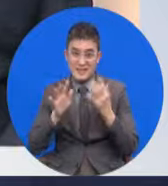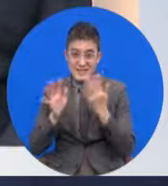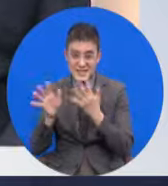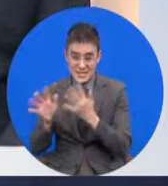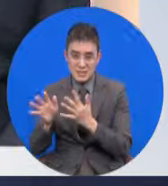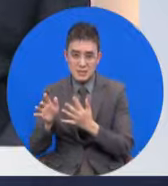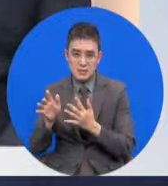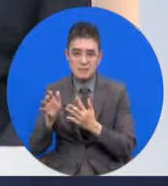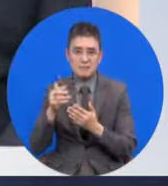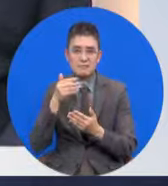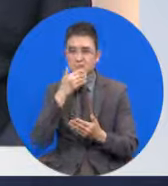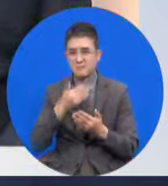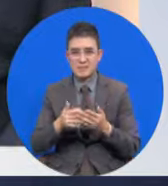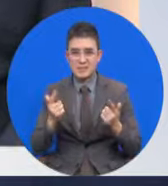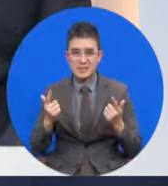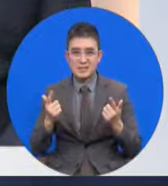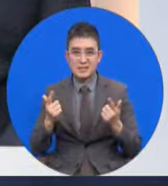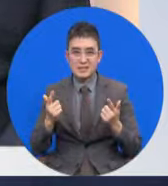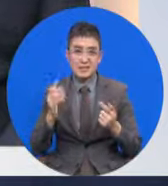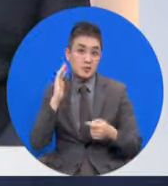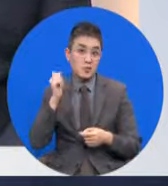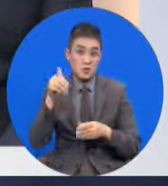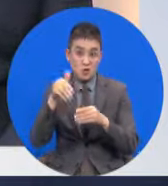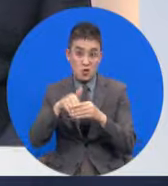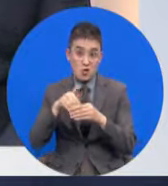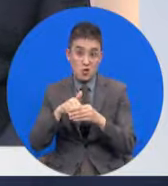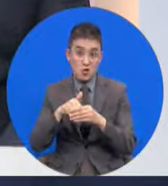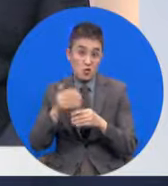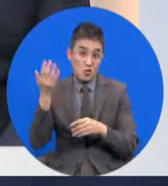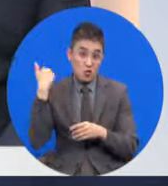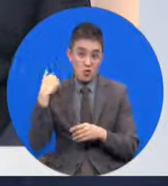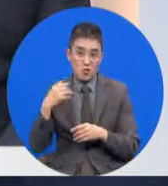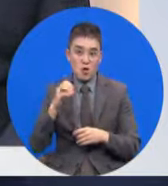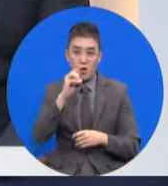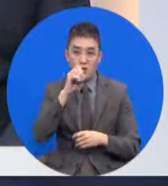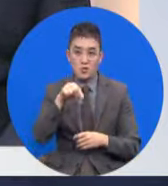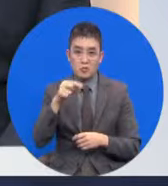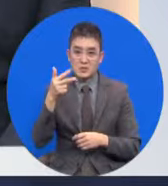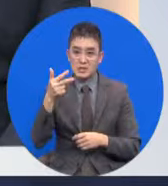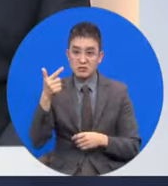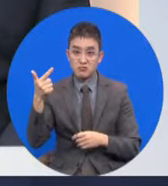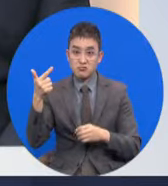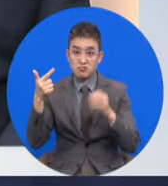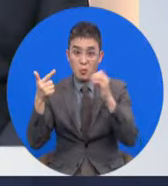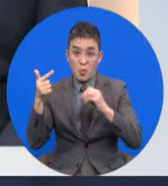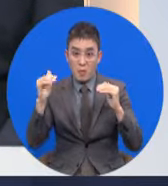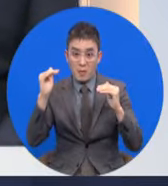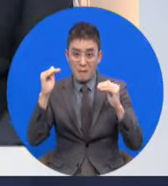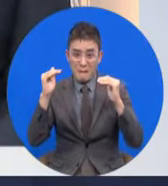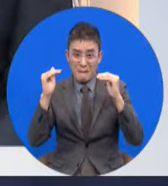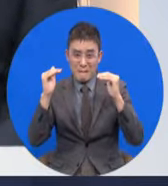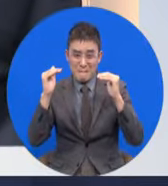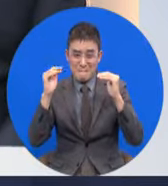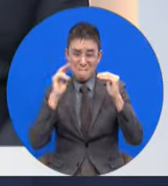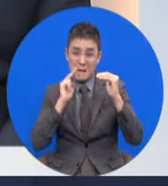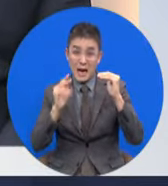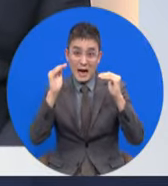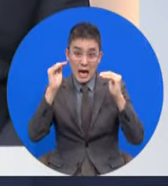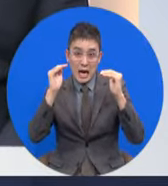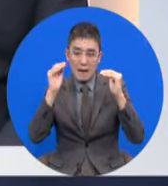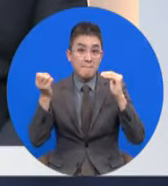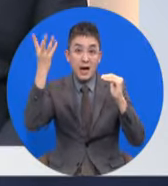않고 지난 대선 같은 경우에도 0.76% 정도 차이가 나는 선거가 되니까요. 근데 총선은